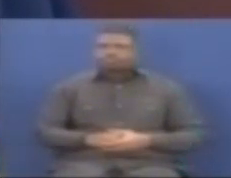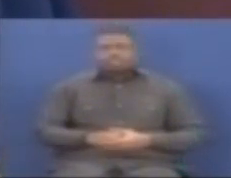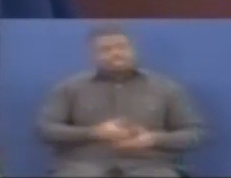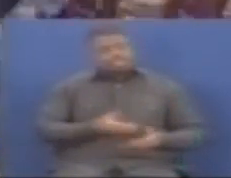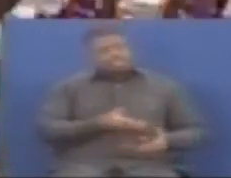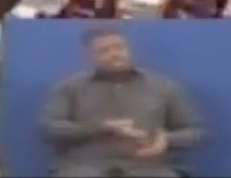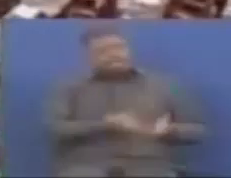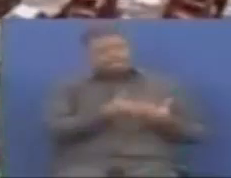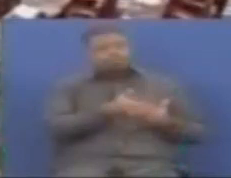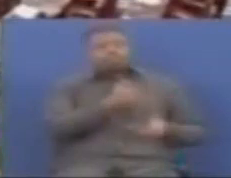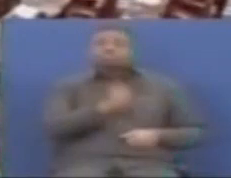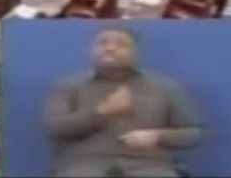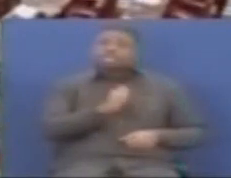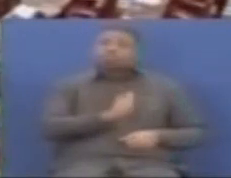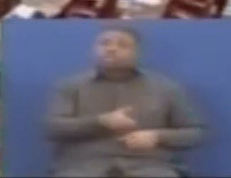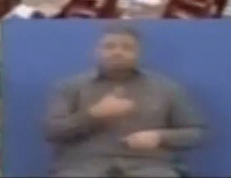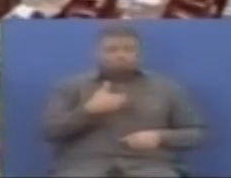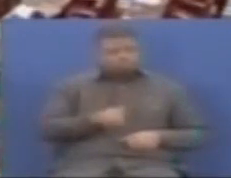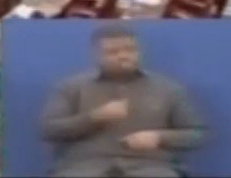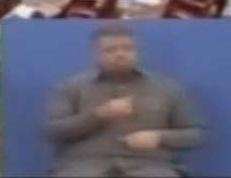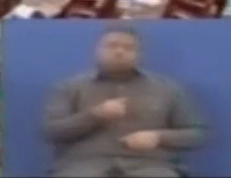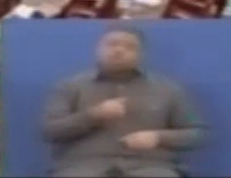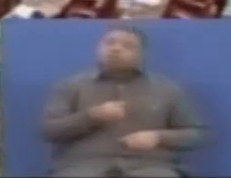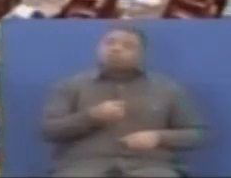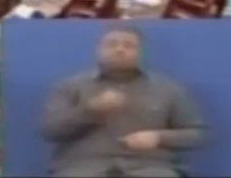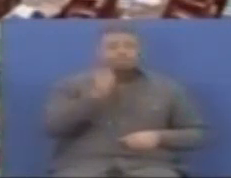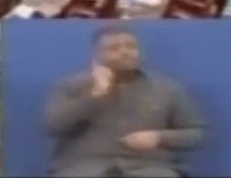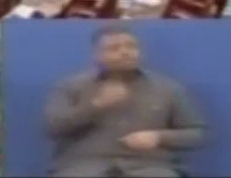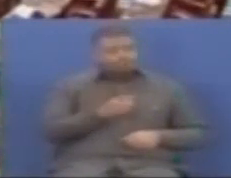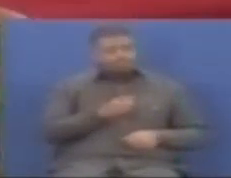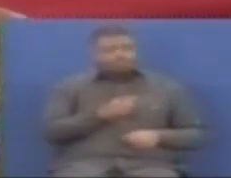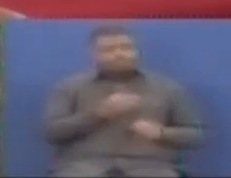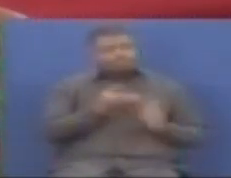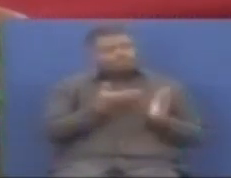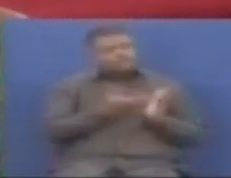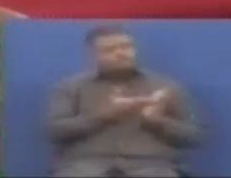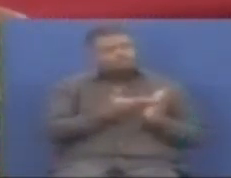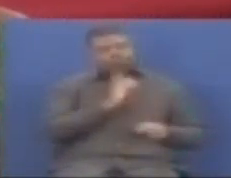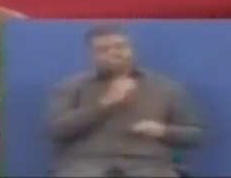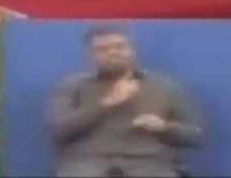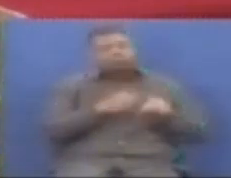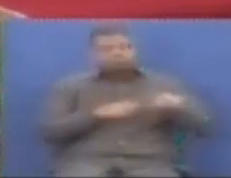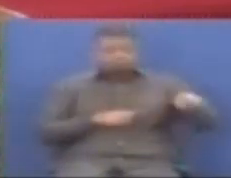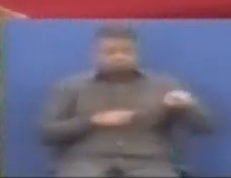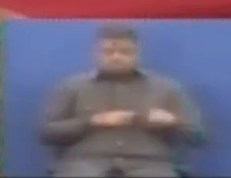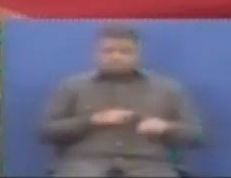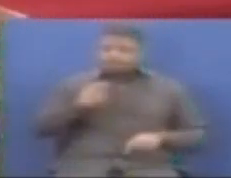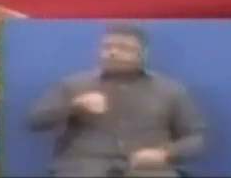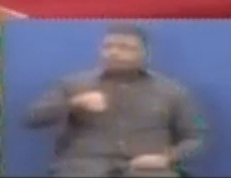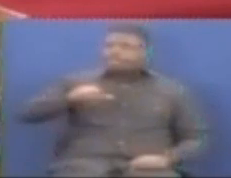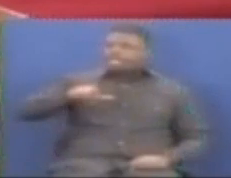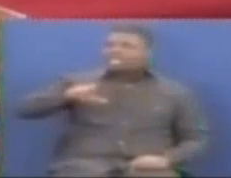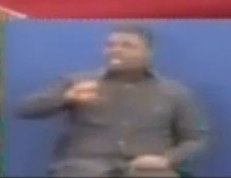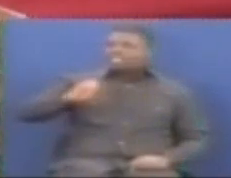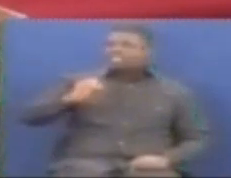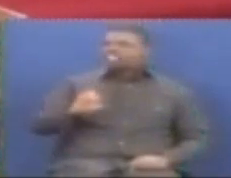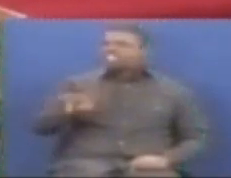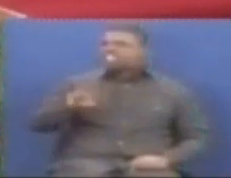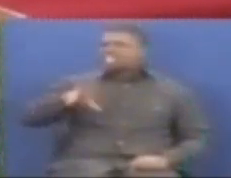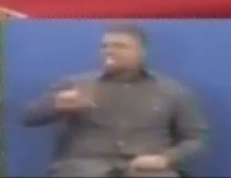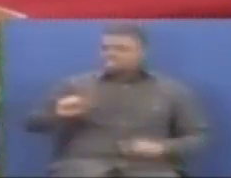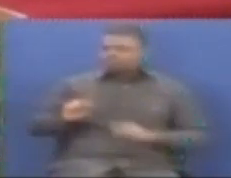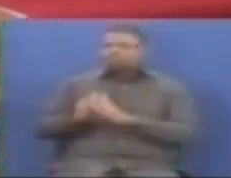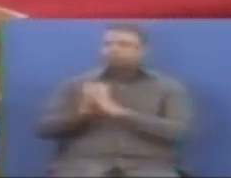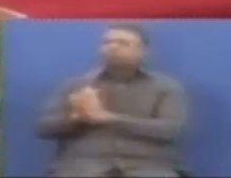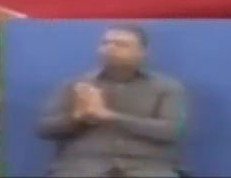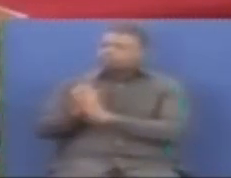Mheshimiwa Naibu Waziri wa Nishati, majibu. Mheshimiwa Naibu Spika, kwa niaba ya Waziri wa Nishati, napenda kujibu swali la Mheshimiwa mama yangu Anne Kilango Malechela, na nimshukuru sana kwa kazi